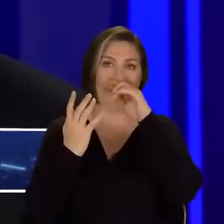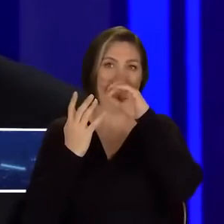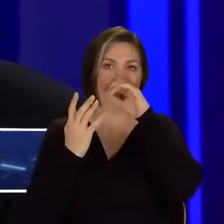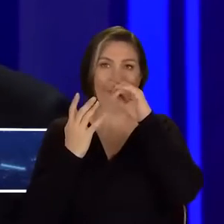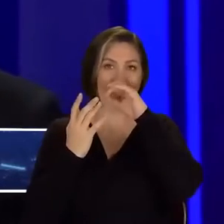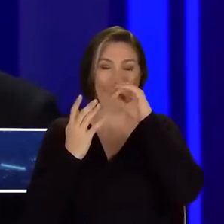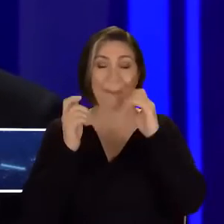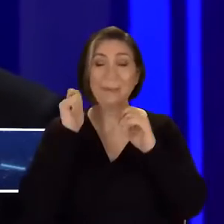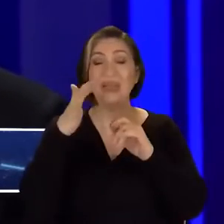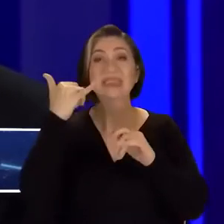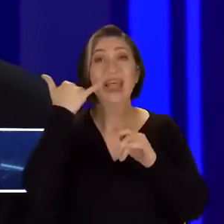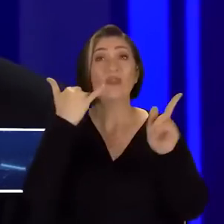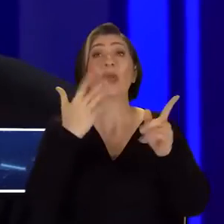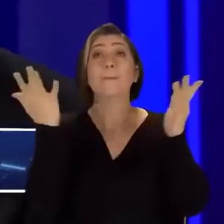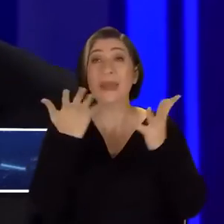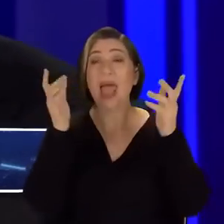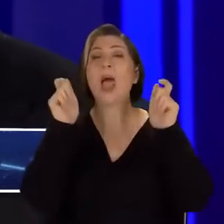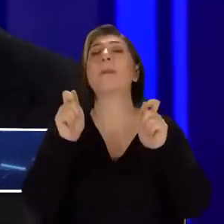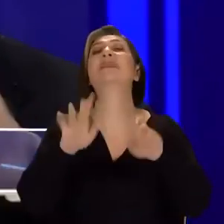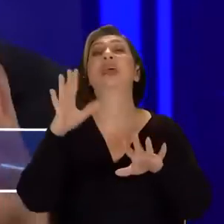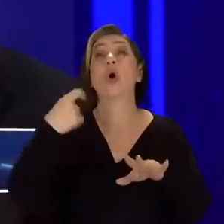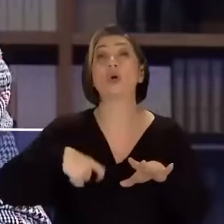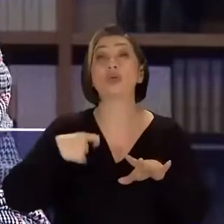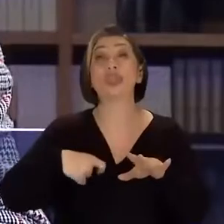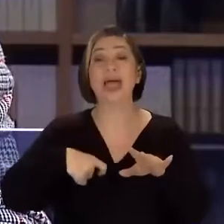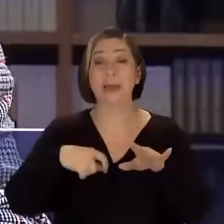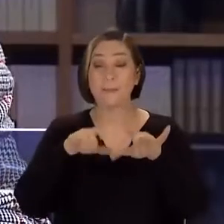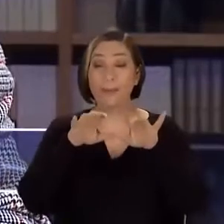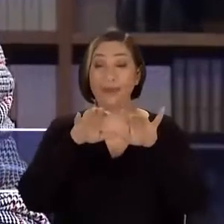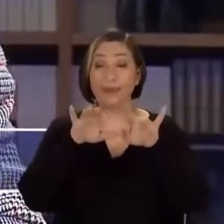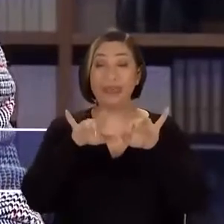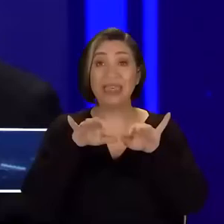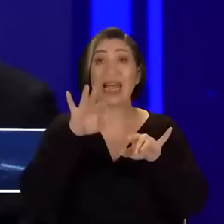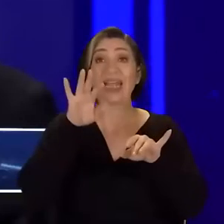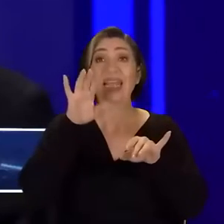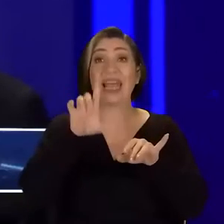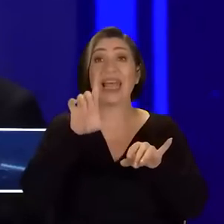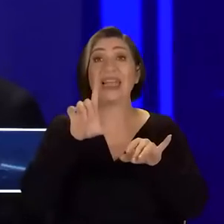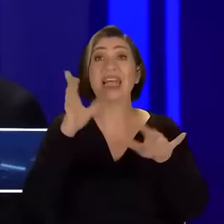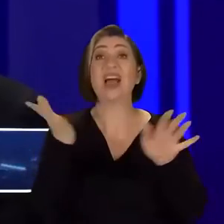güzel pahalı telefonların bile yapamayacağı, özel artık cihazların gerektiği kadar zor